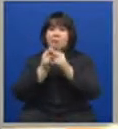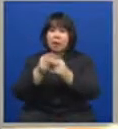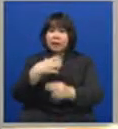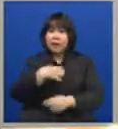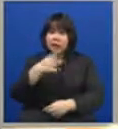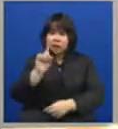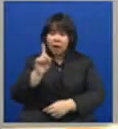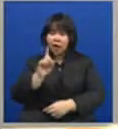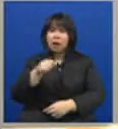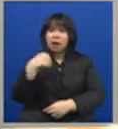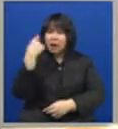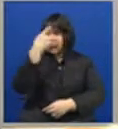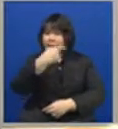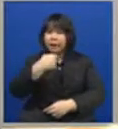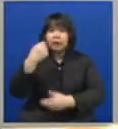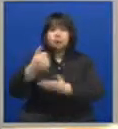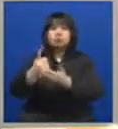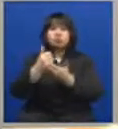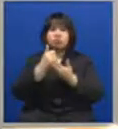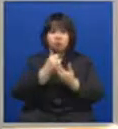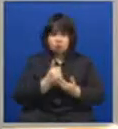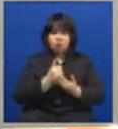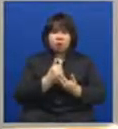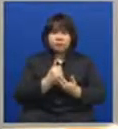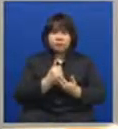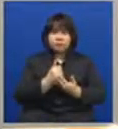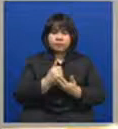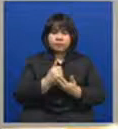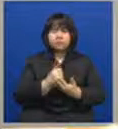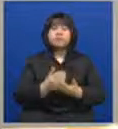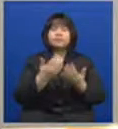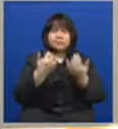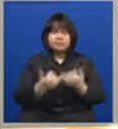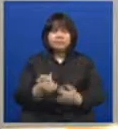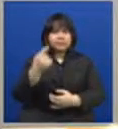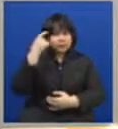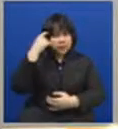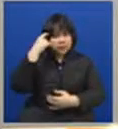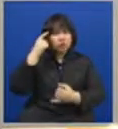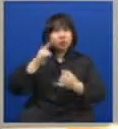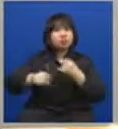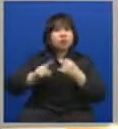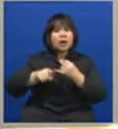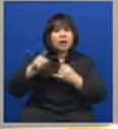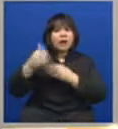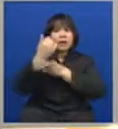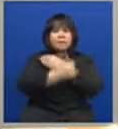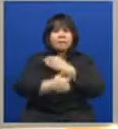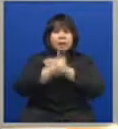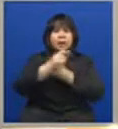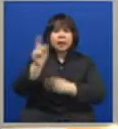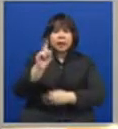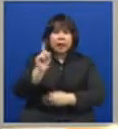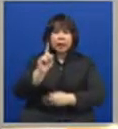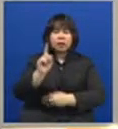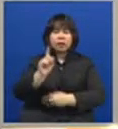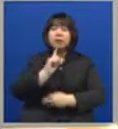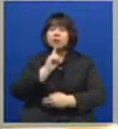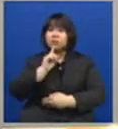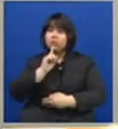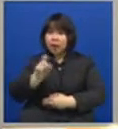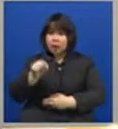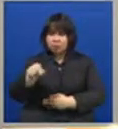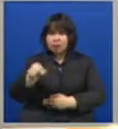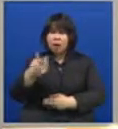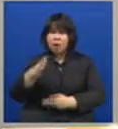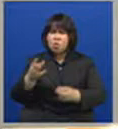ละจะมาร่วมกระบวนการตรงนี้ก็ต้องไปหาทางปลายทางมาที่เขาจะไปต่อไปไหนคราวนี้ต้องจัดระเบียบนี้ว่าเอ๊ะแล้วมันจะ